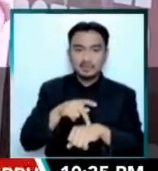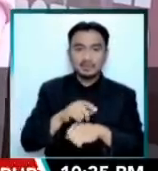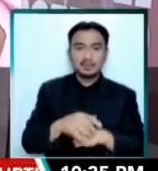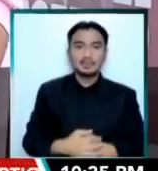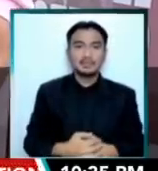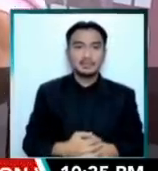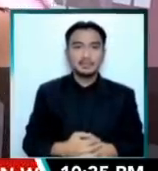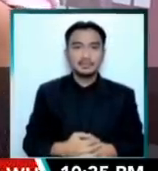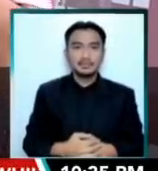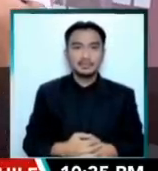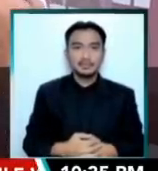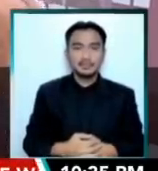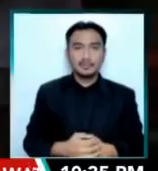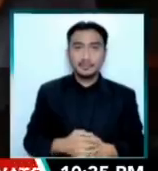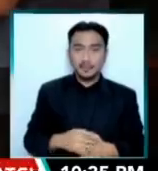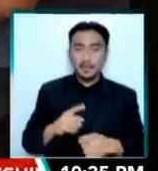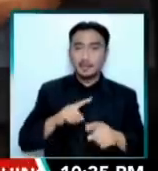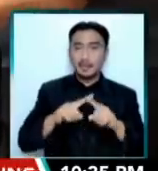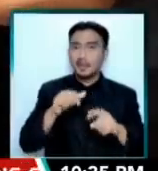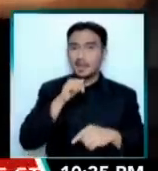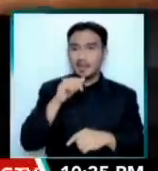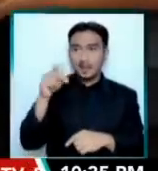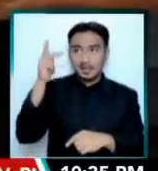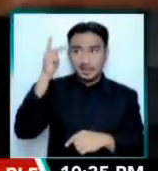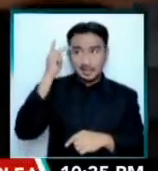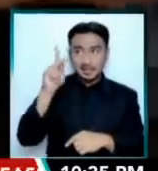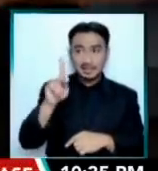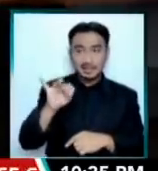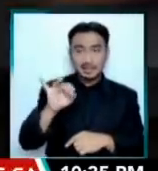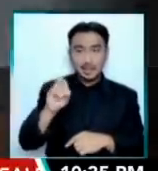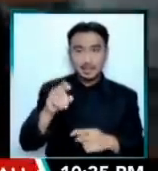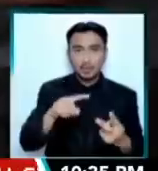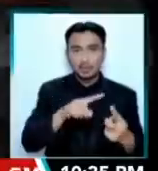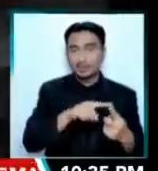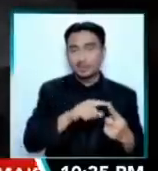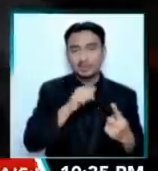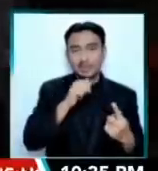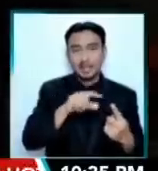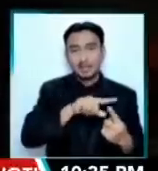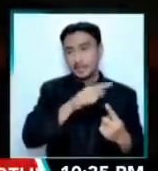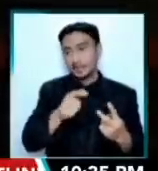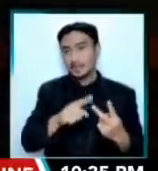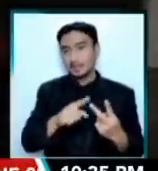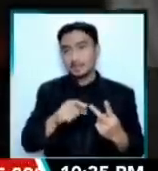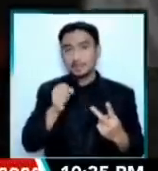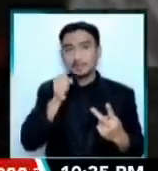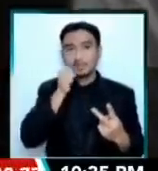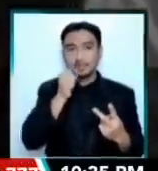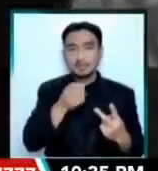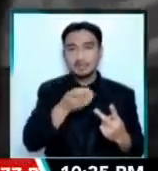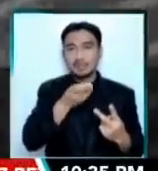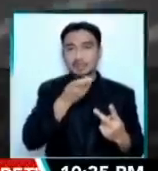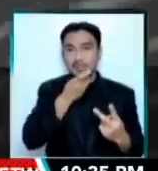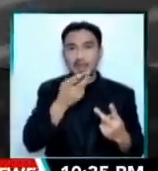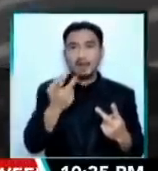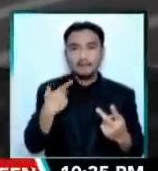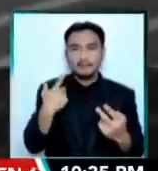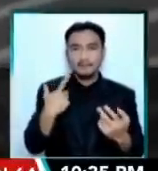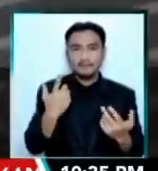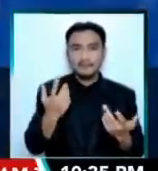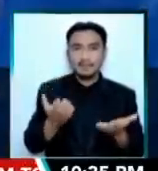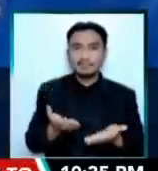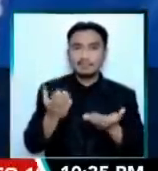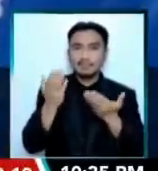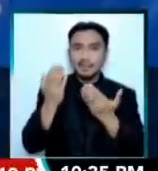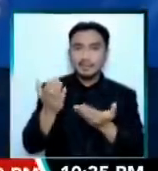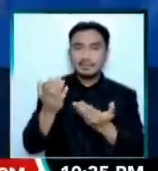si Senador Kiko Pangilinan, kundi ang kaibigan ni Salceda na si Mayor Inday Sara Duterte ang inendorso niyang vice presidential candidate.